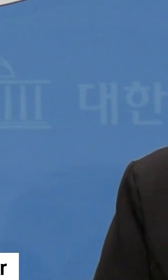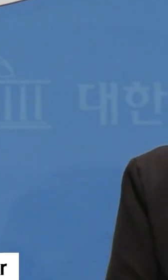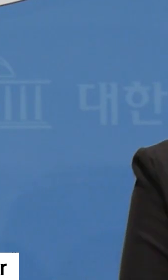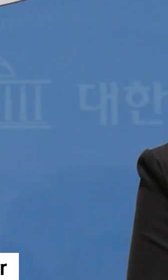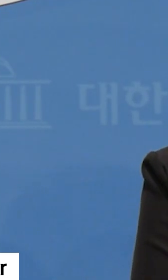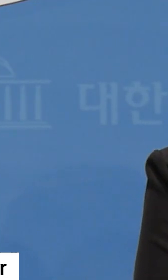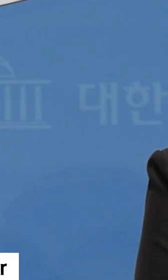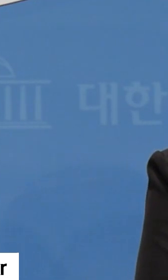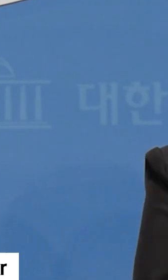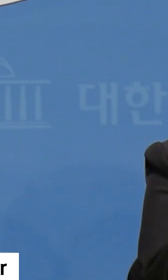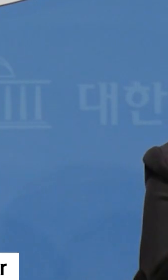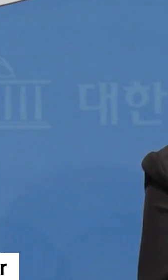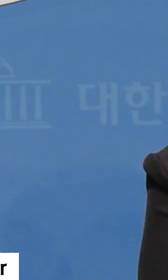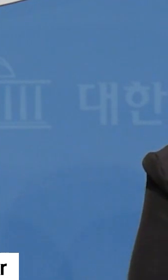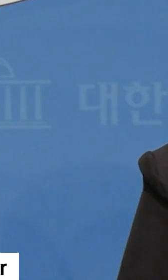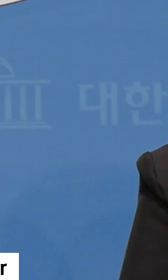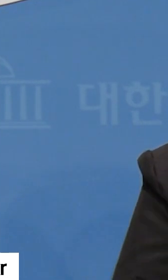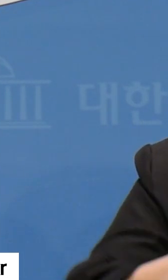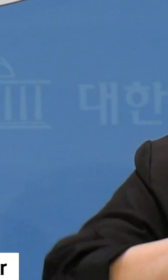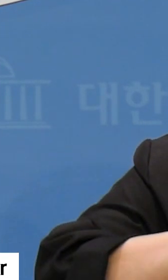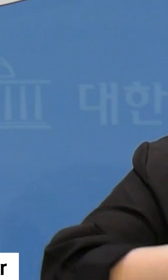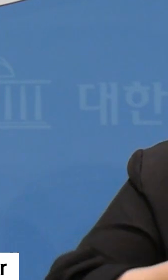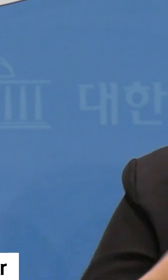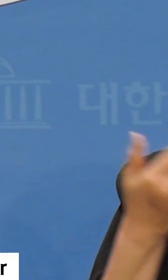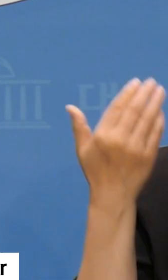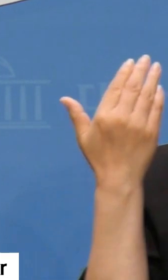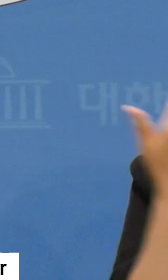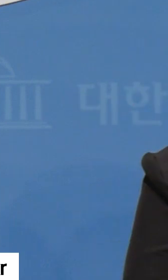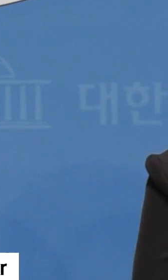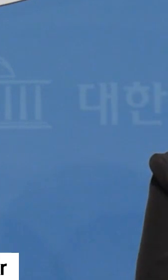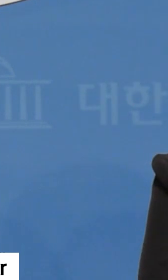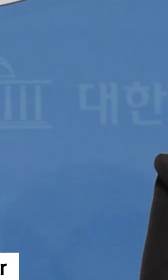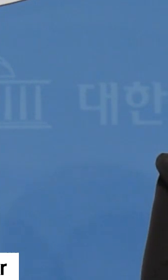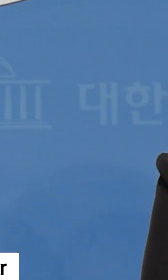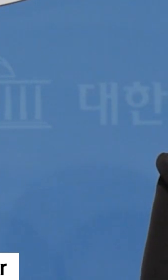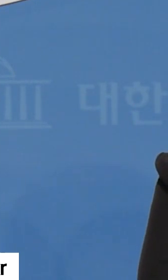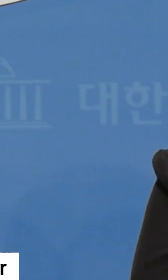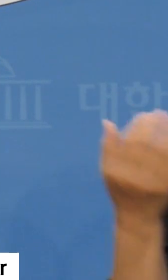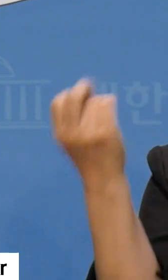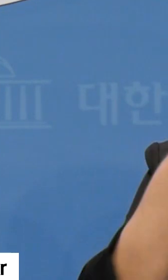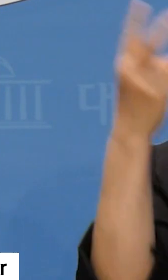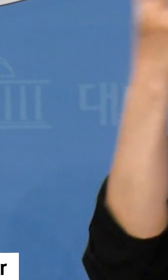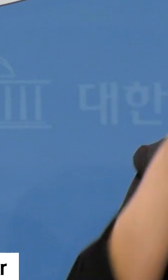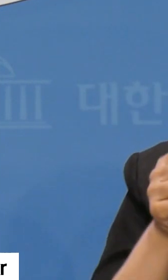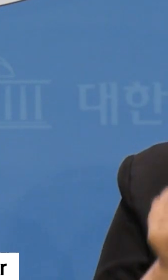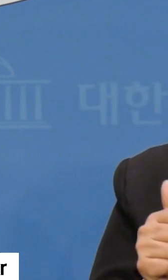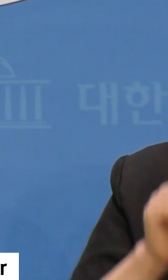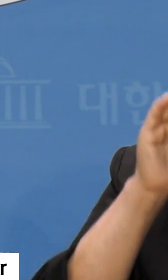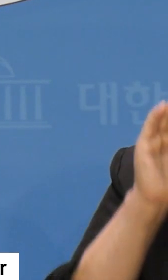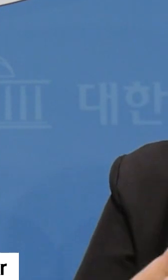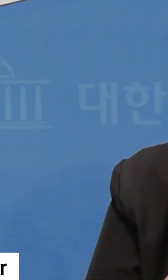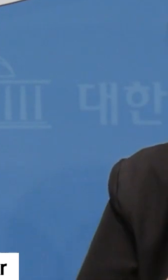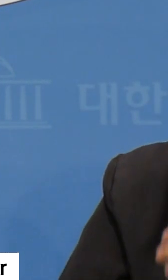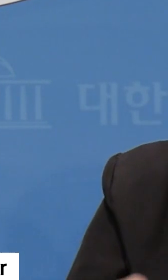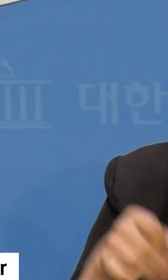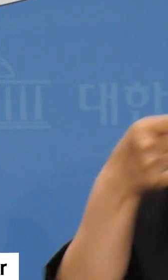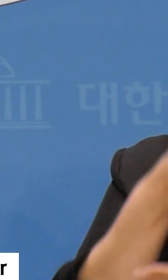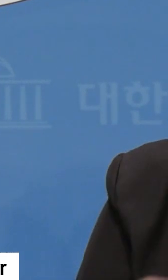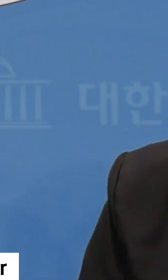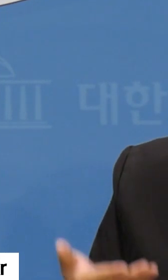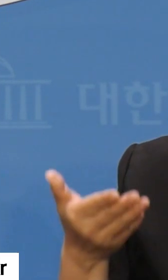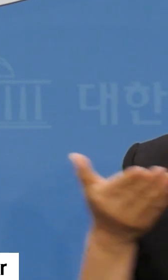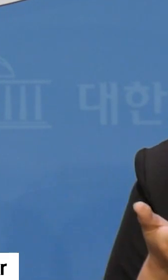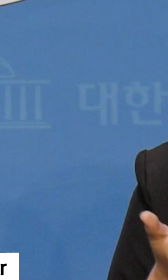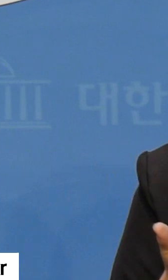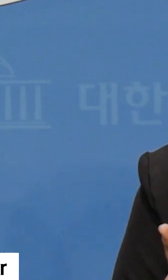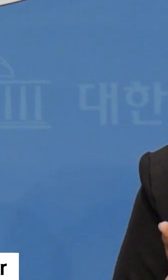검사가 잘못하면 처벌을 받는다. 그리고 검사가 잘못하면 불이익을 받는다.